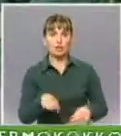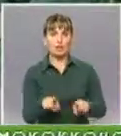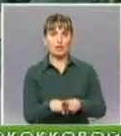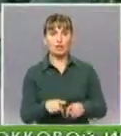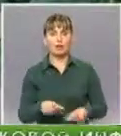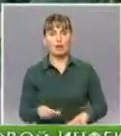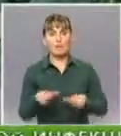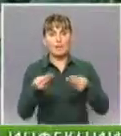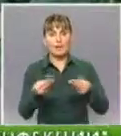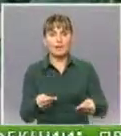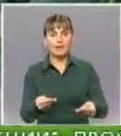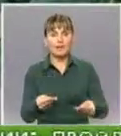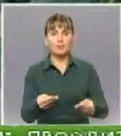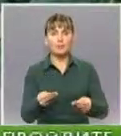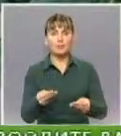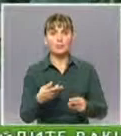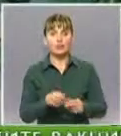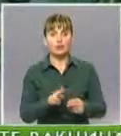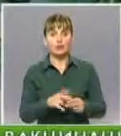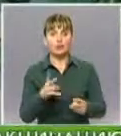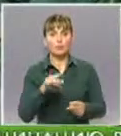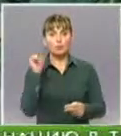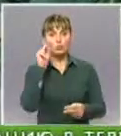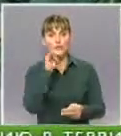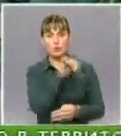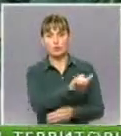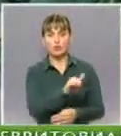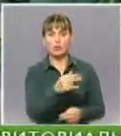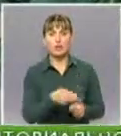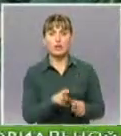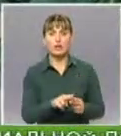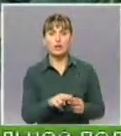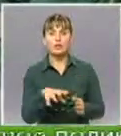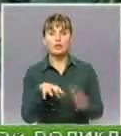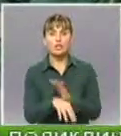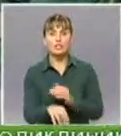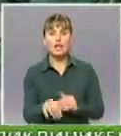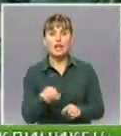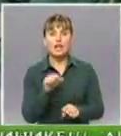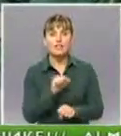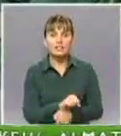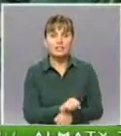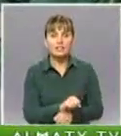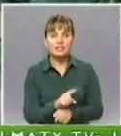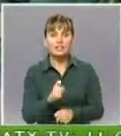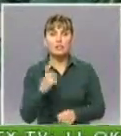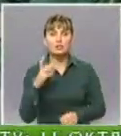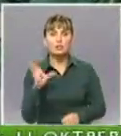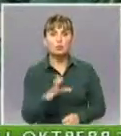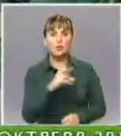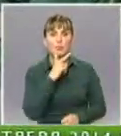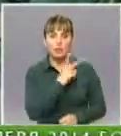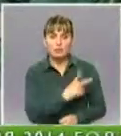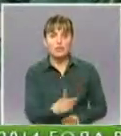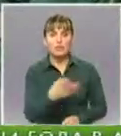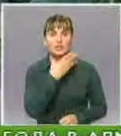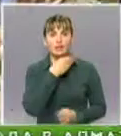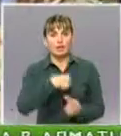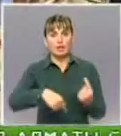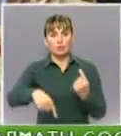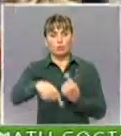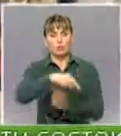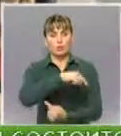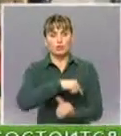образом. Вот этому, наверное, можно учиться, потому что это значит остановиться и на секунду посмотреть красоту окружающего